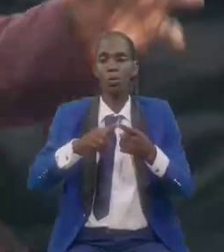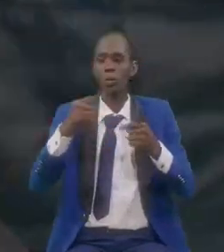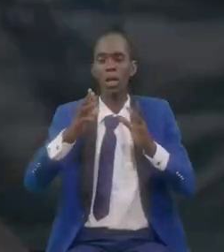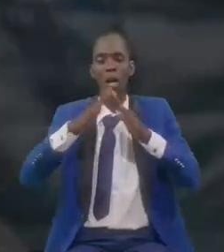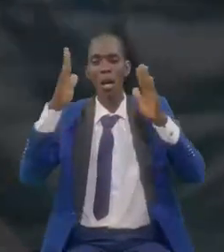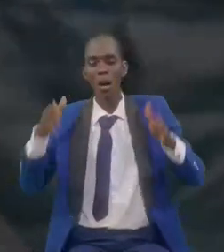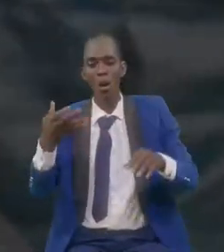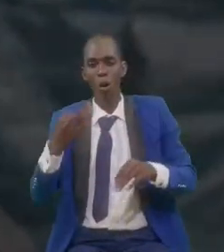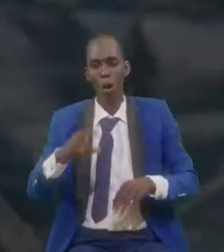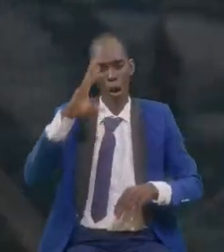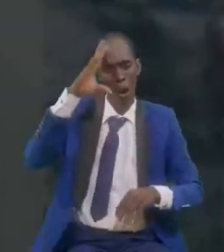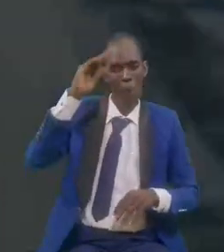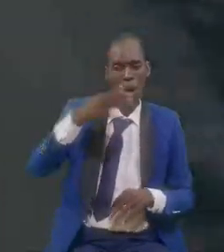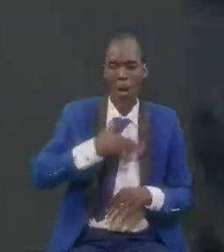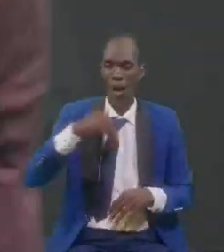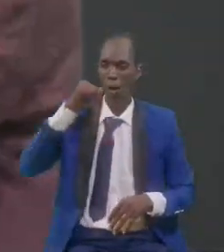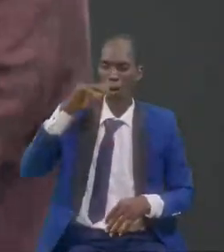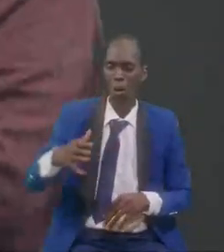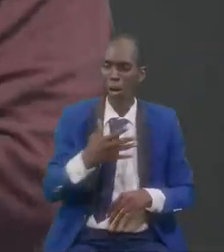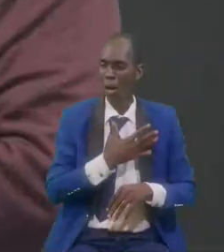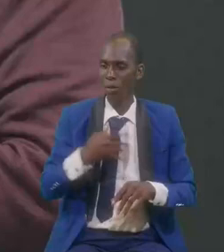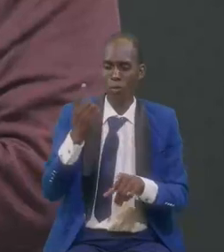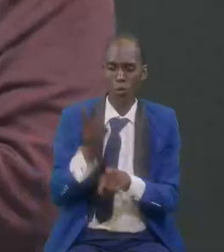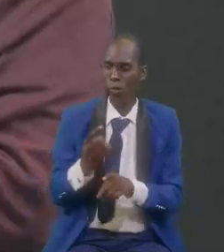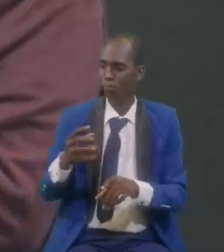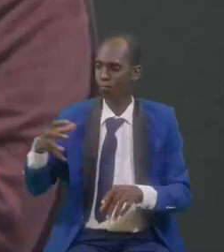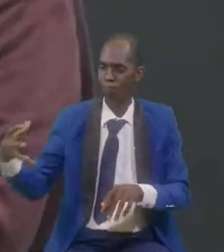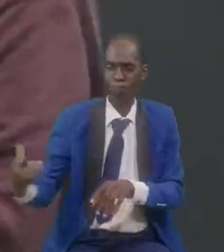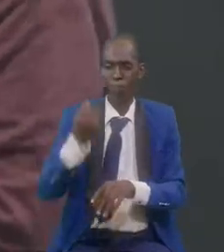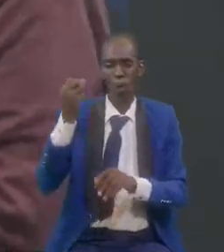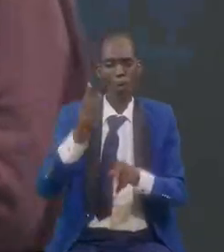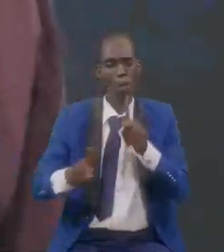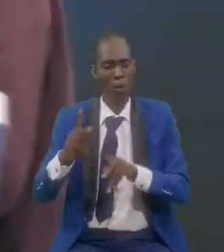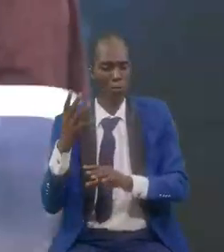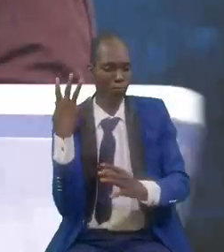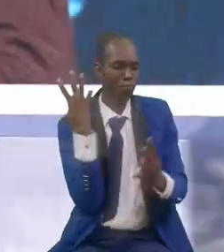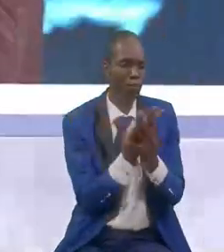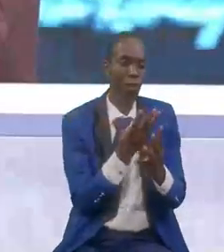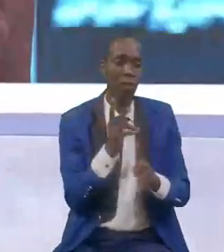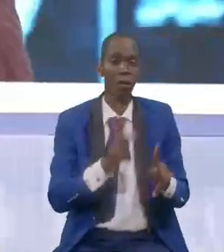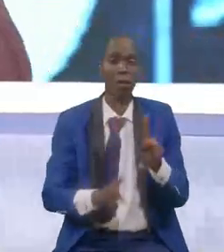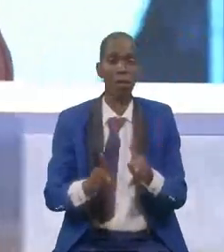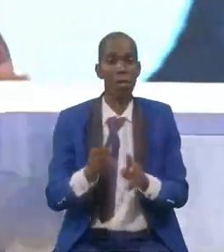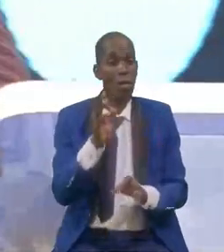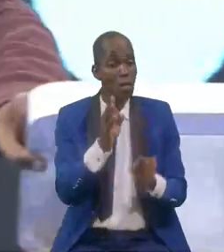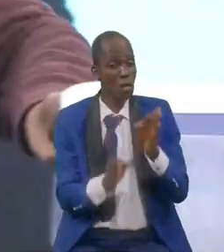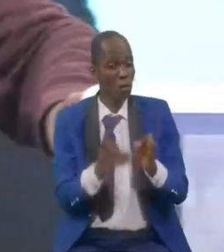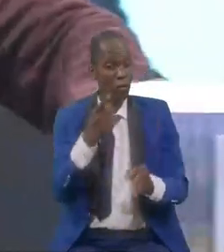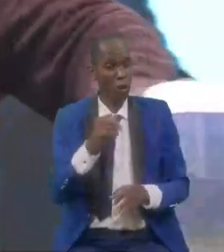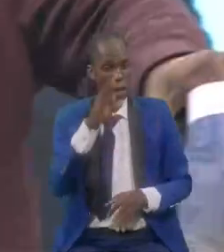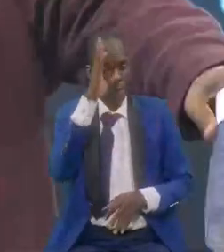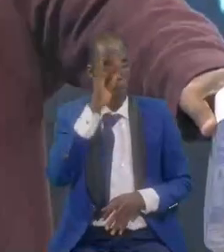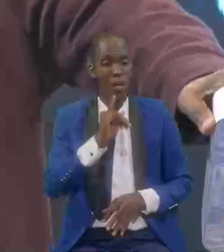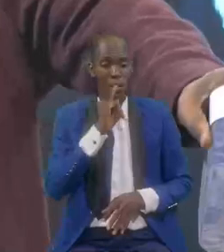il allait chez les hommes et les femmes. Il les saisissait et les jetait en prison. Et maintenant, si l'homme